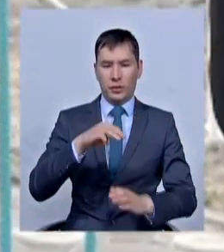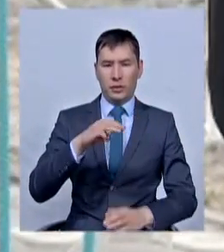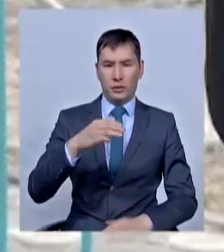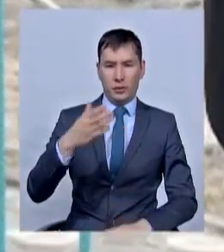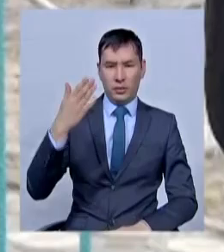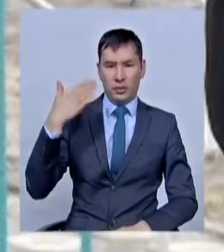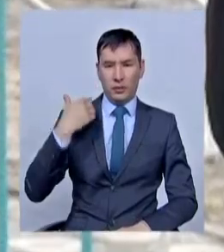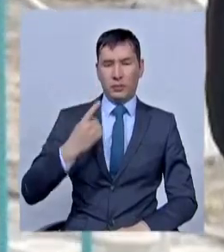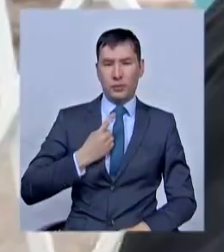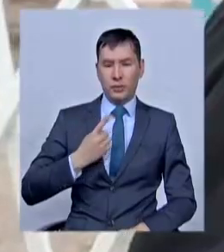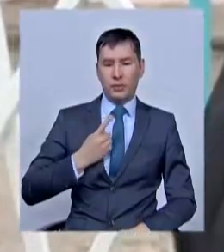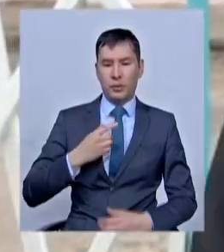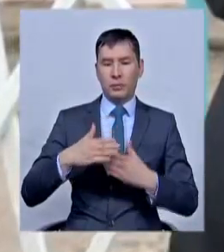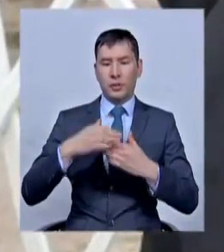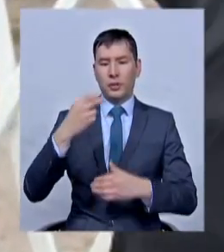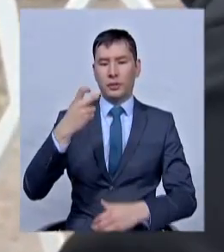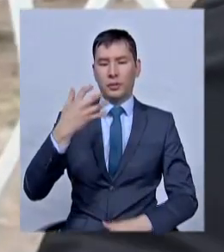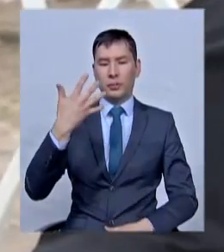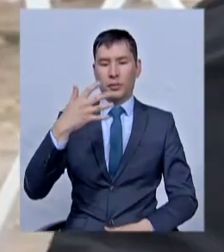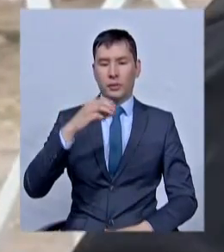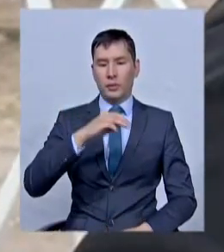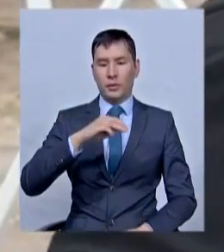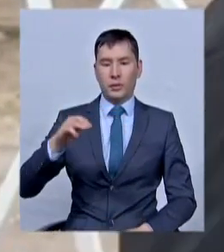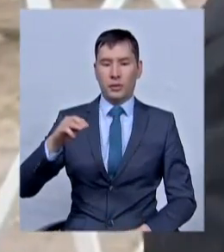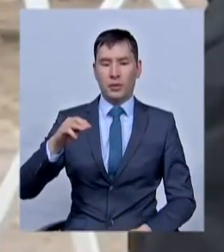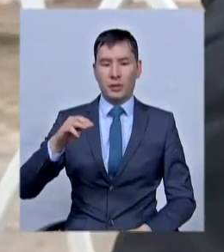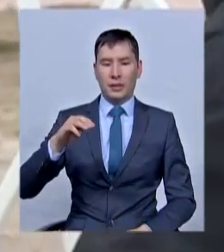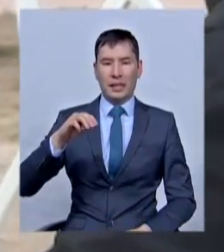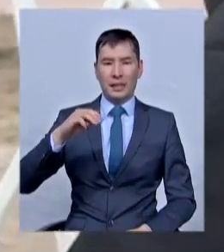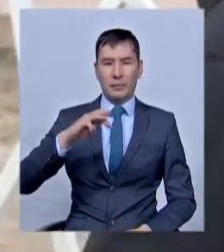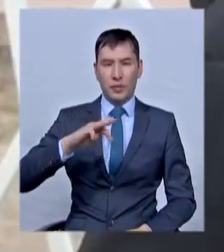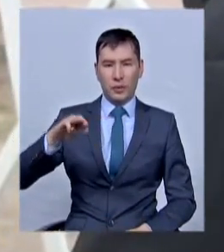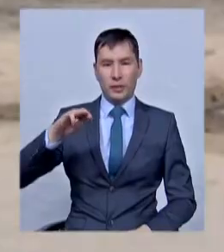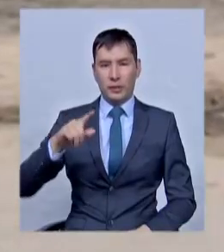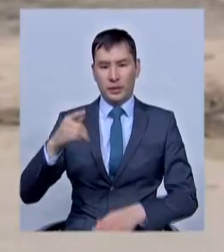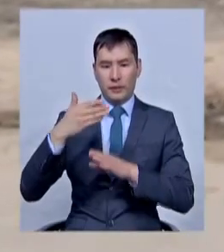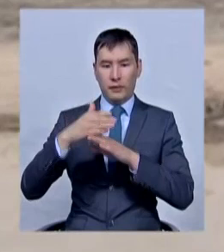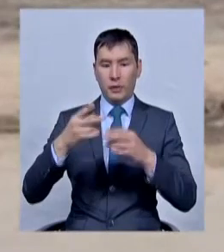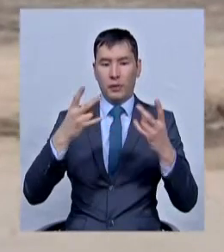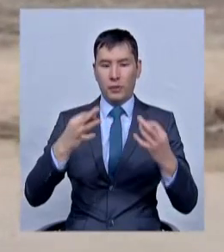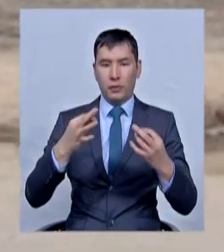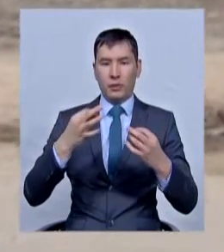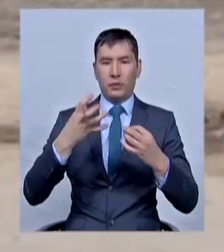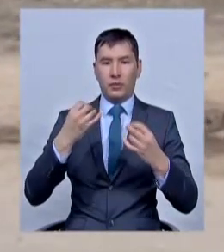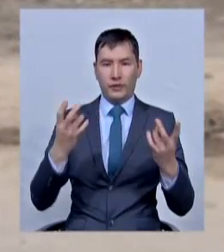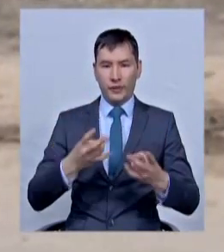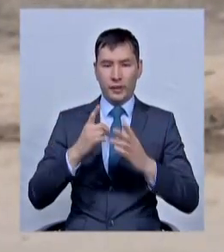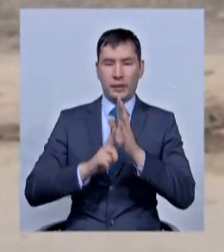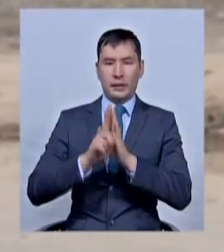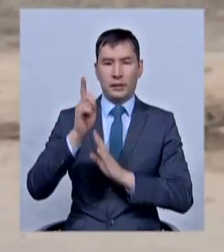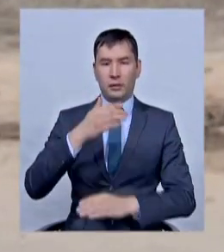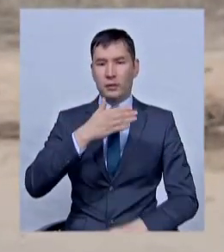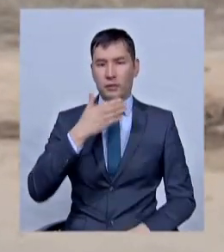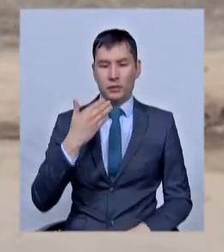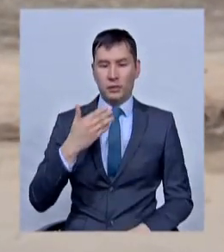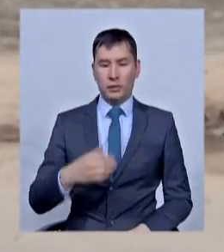залын қосуға 250 миллион теңге бөлінгенін түсіне алмайды. Оның өзі әлі басталмаған. Енді жергілікті билік сол қаржыны